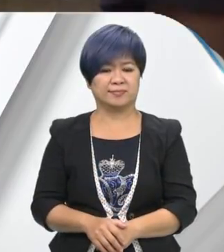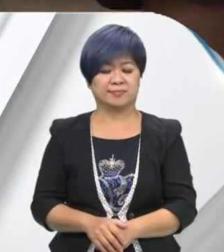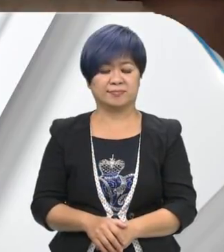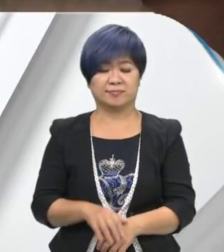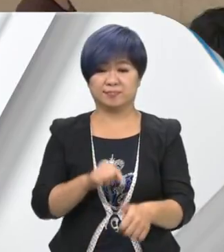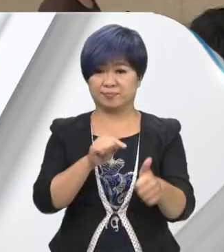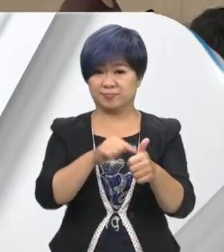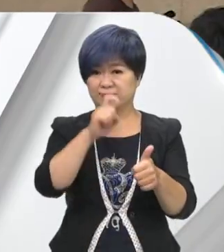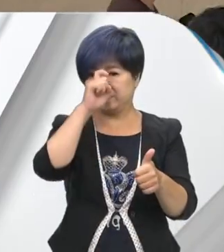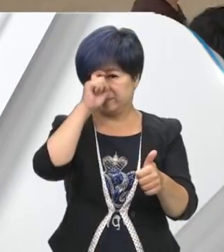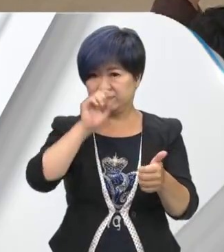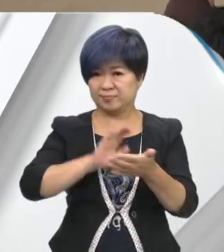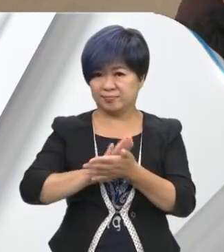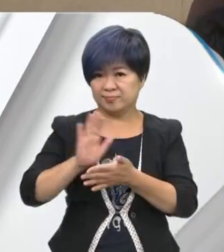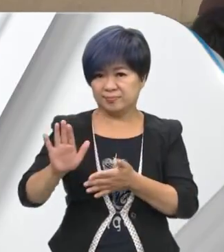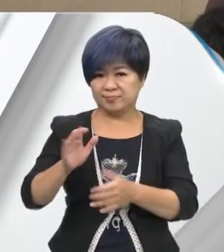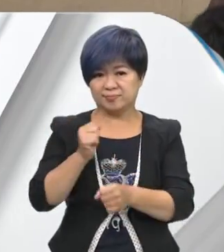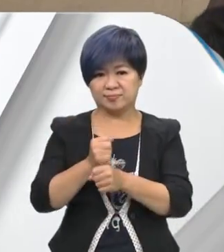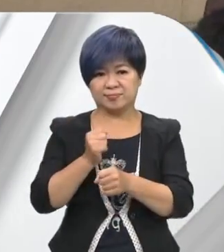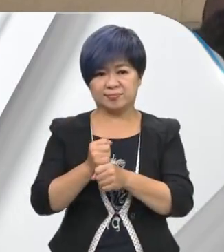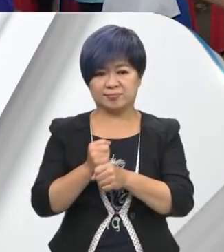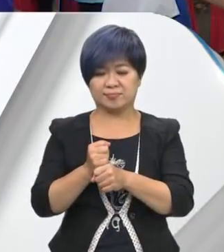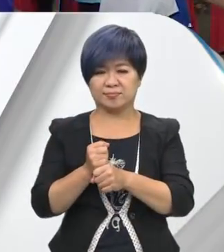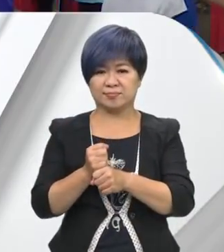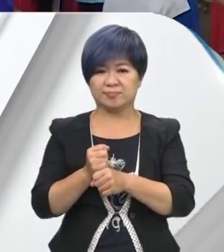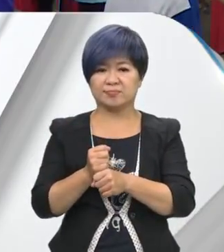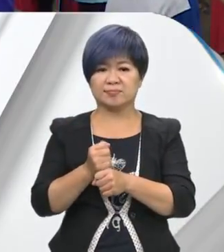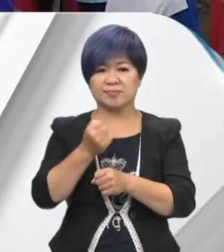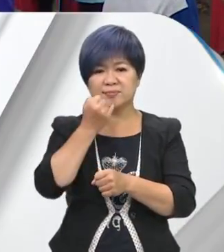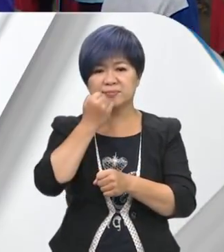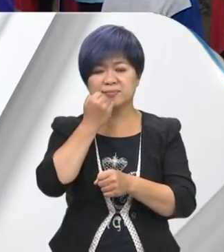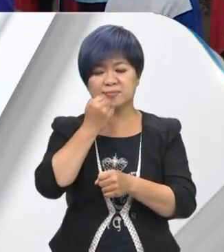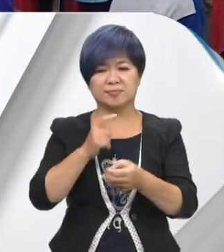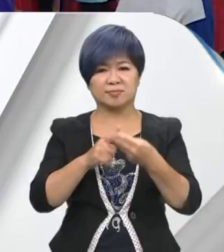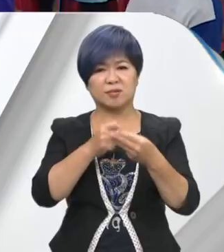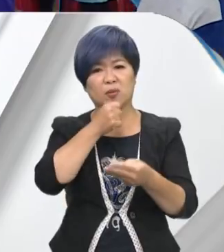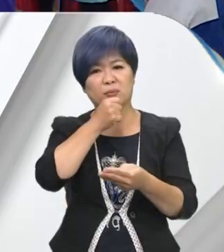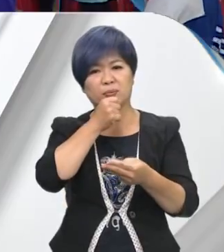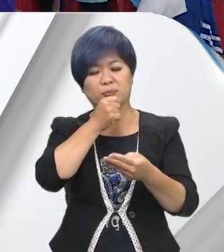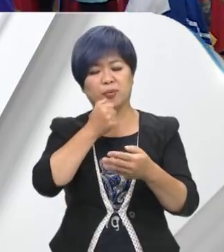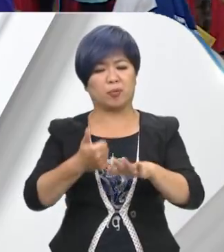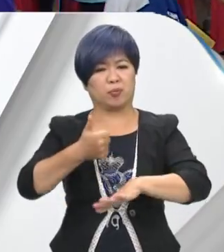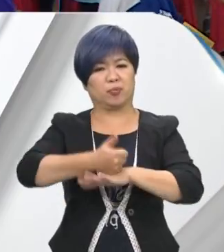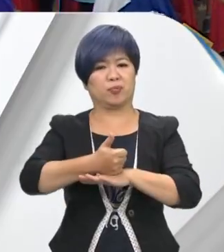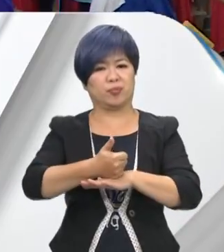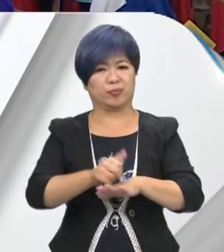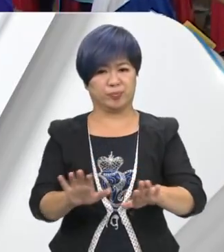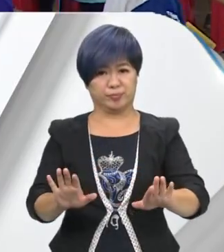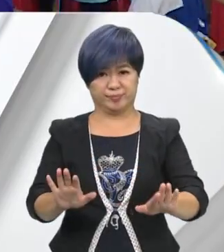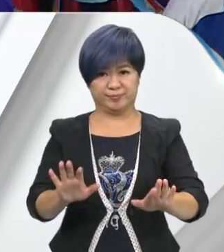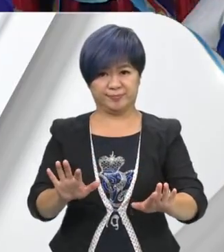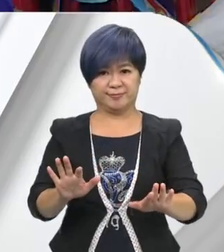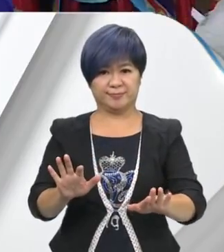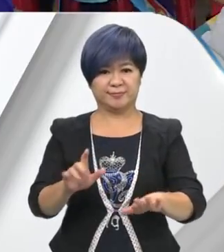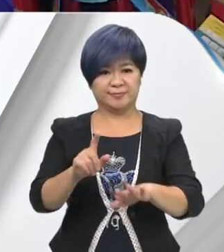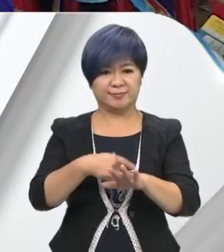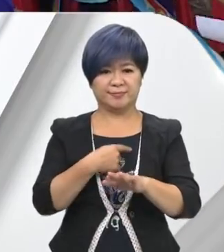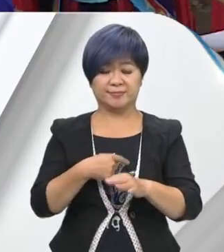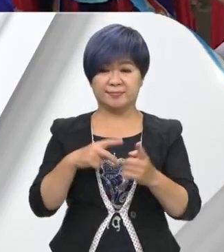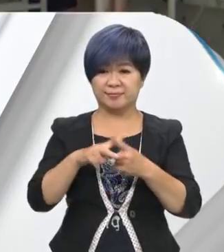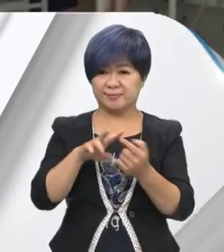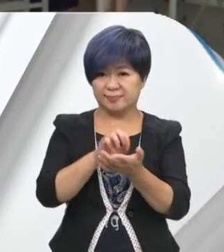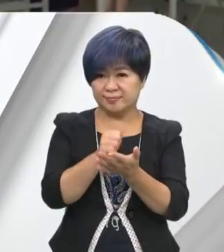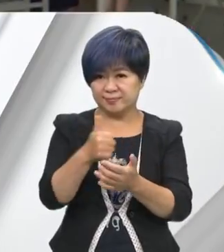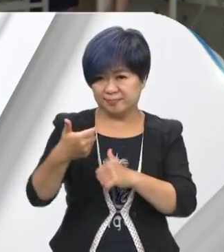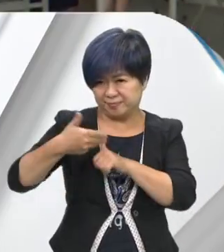我以后的工作是成为主播这方面，所以我觉得现在从小记者开始